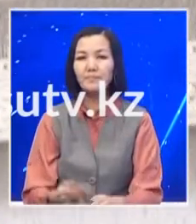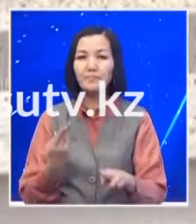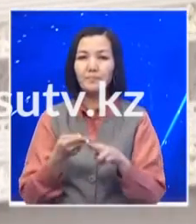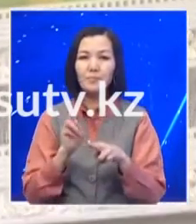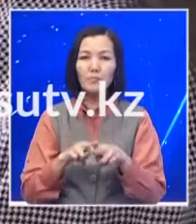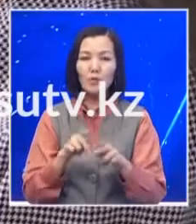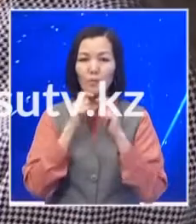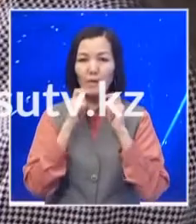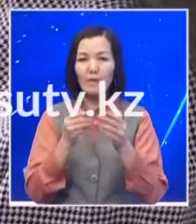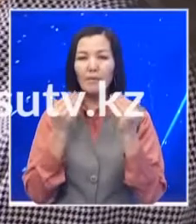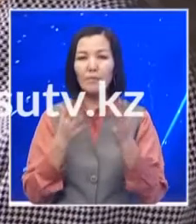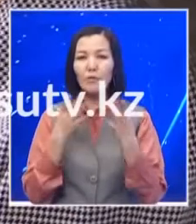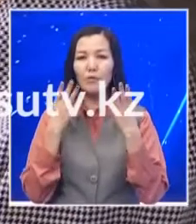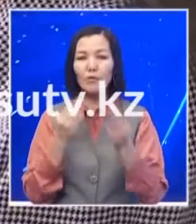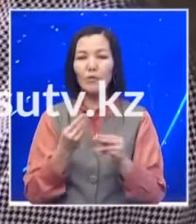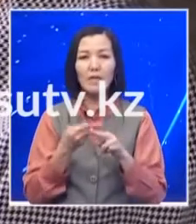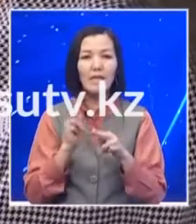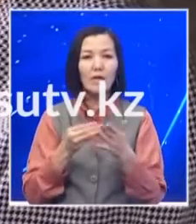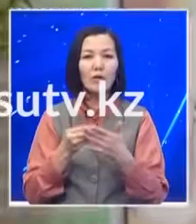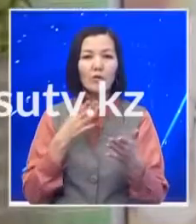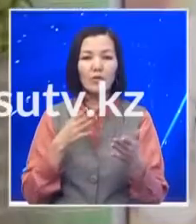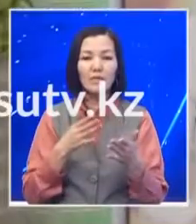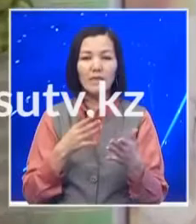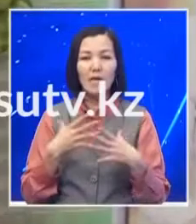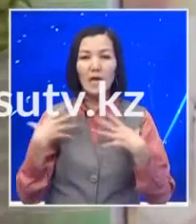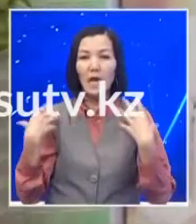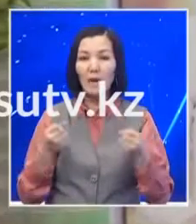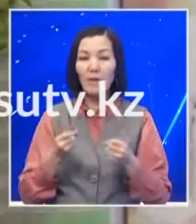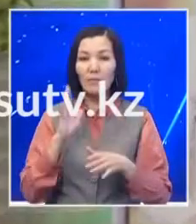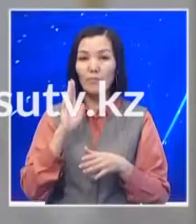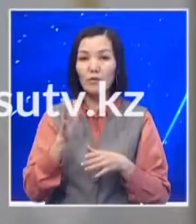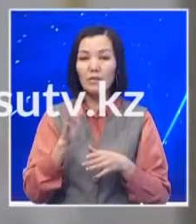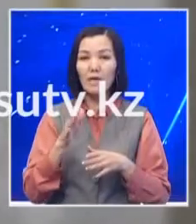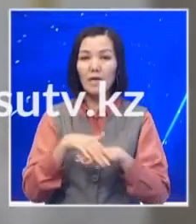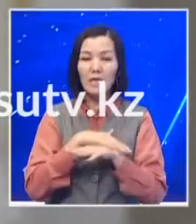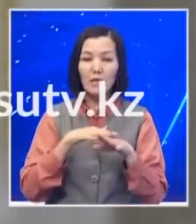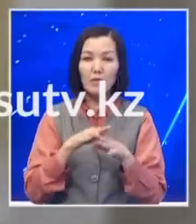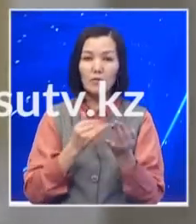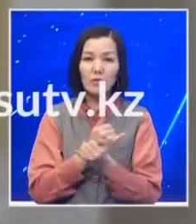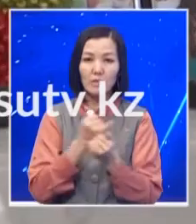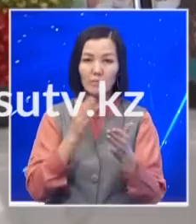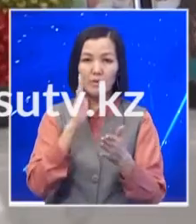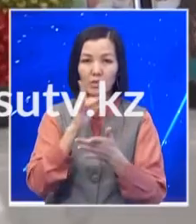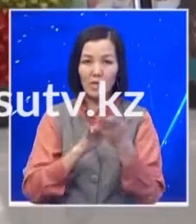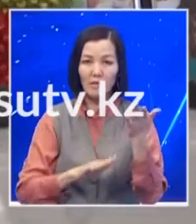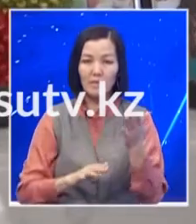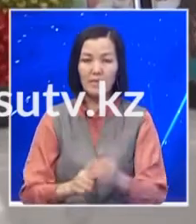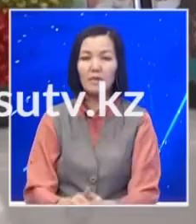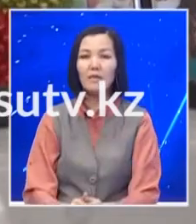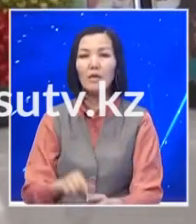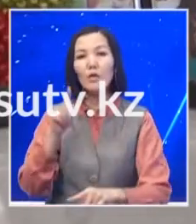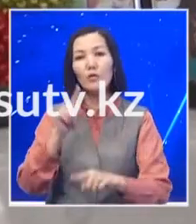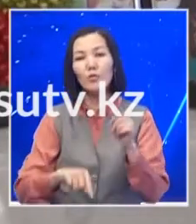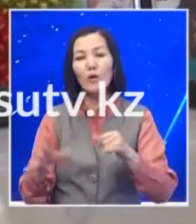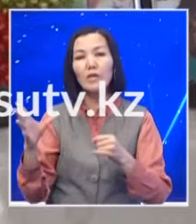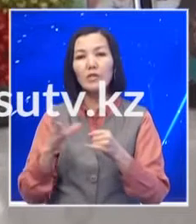марапаты бүгінге дейінгілерінің ең құнсы дейді тілші. Ал амандық берсе, ел үшін еңбек ете бермек. Бұл енді туған жердің